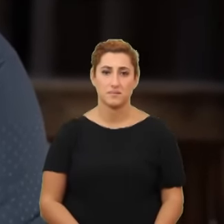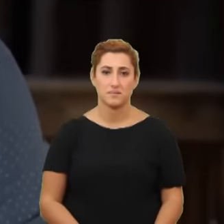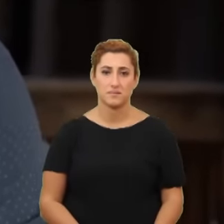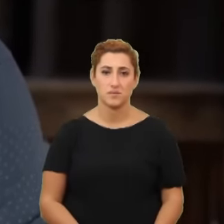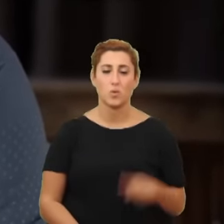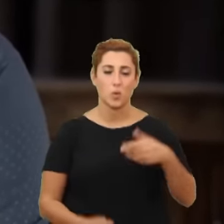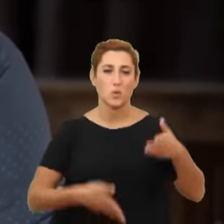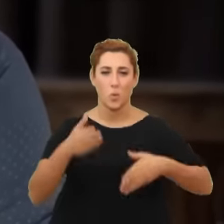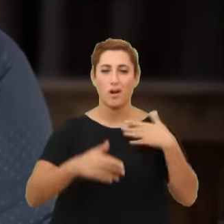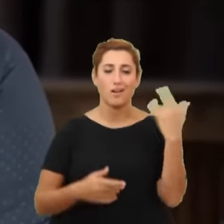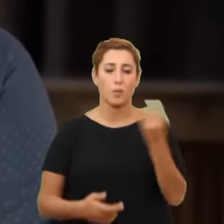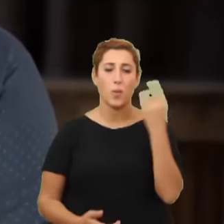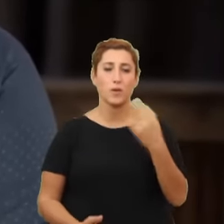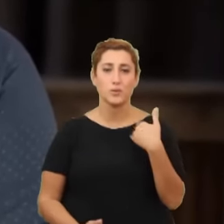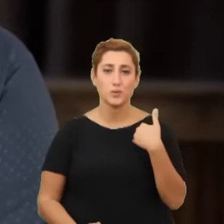ölü sokakta dolaşıyorum.